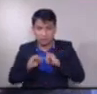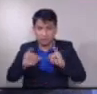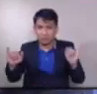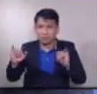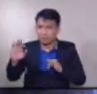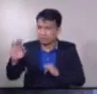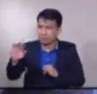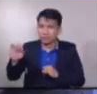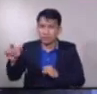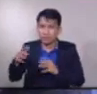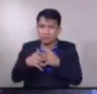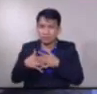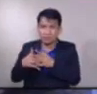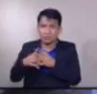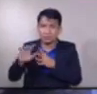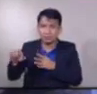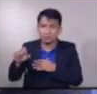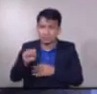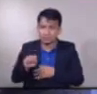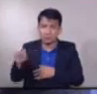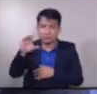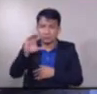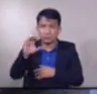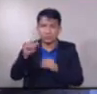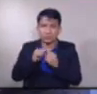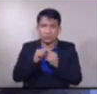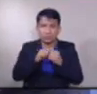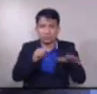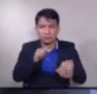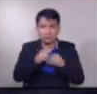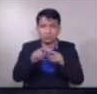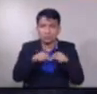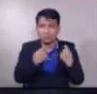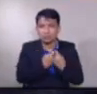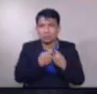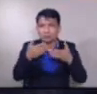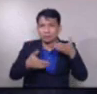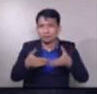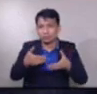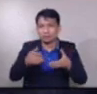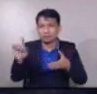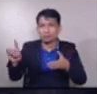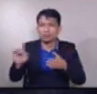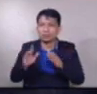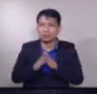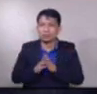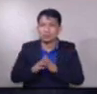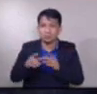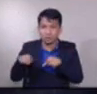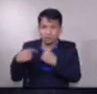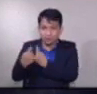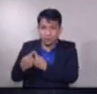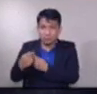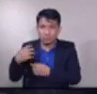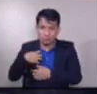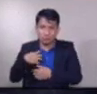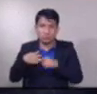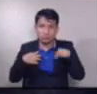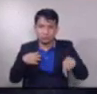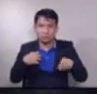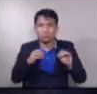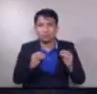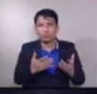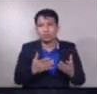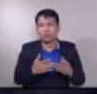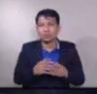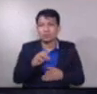meron silang Supreme Court, kasama doon ang tribal court ng Amerika. Meron nga silang tribal police, eh. Mm-hmm. It's sad to say, sa Pilipinas, meron